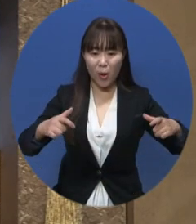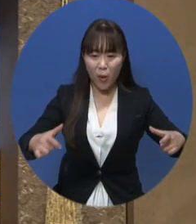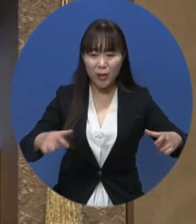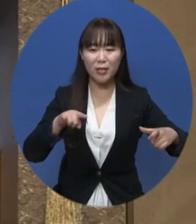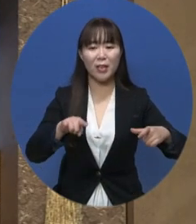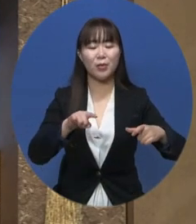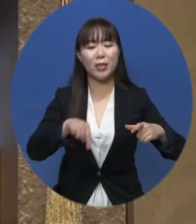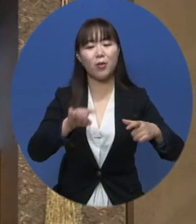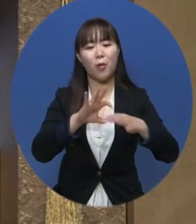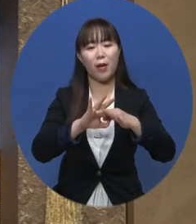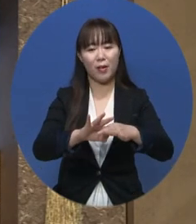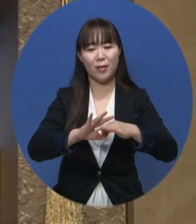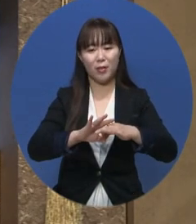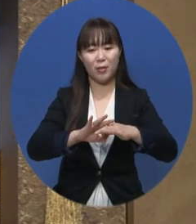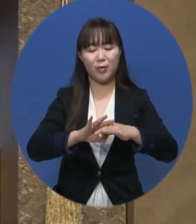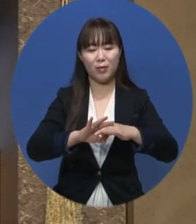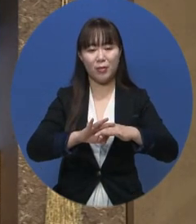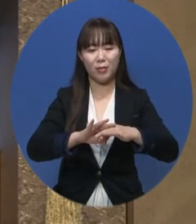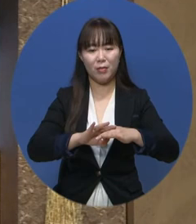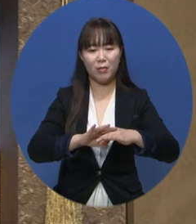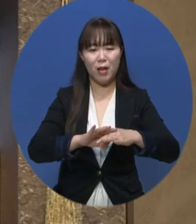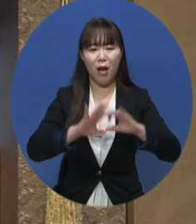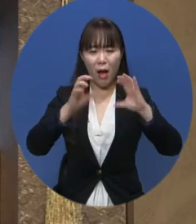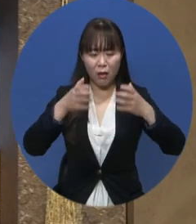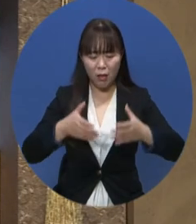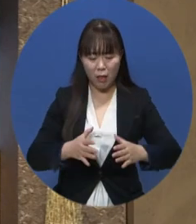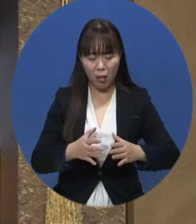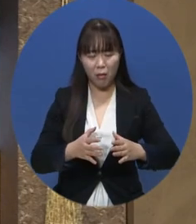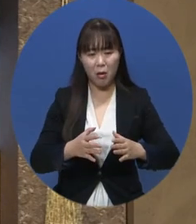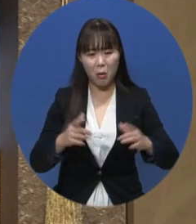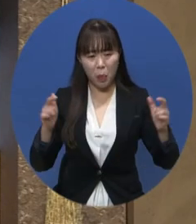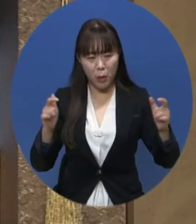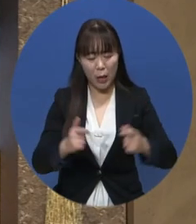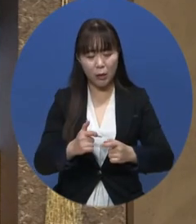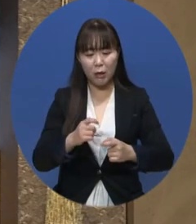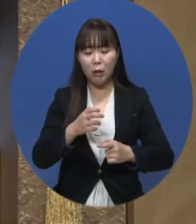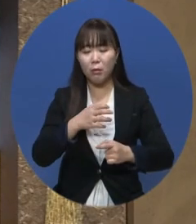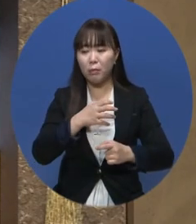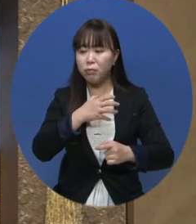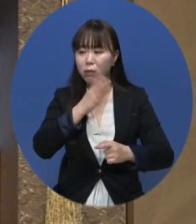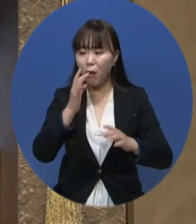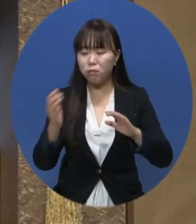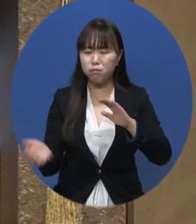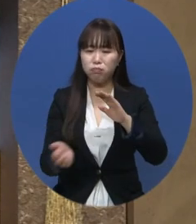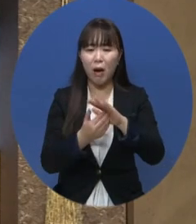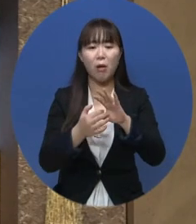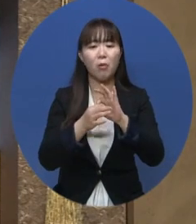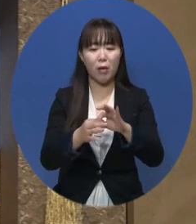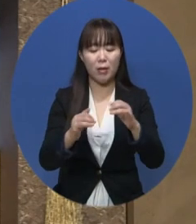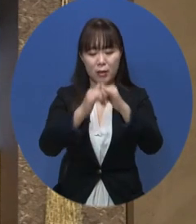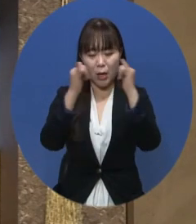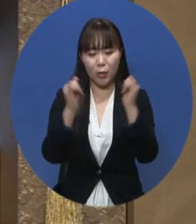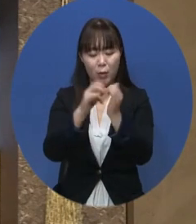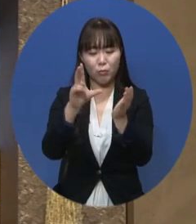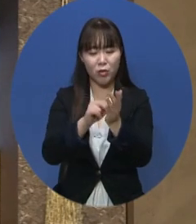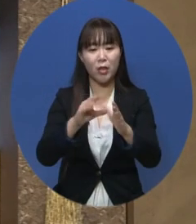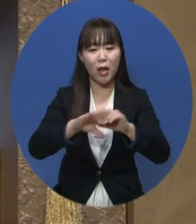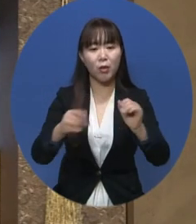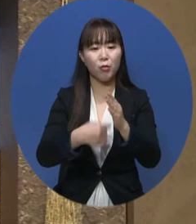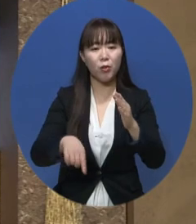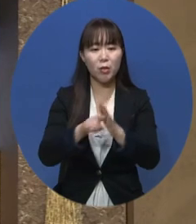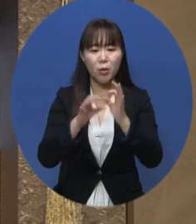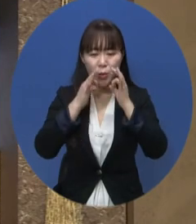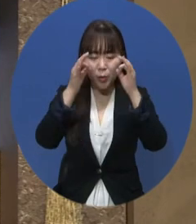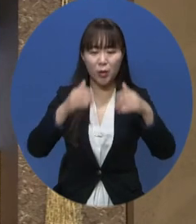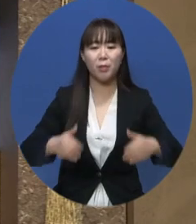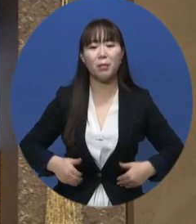정치권에서도 이 부분에 대한 그 우리가 저출산 초고령화라는 이 사회의 문제를 해결하기 위해서 네. 적극 노력을